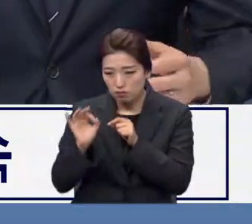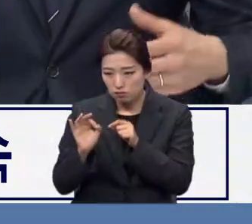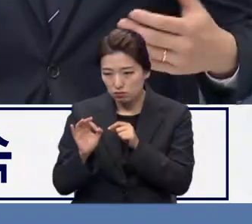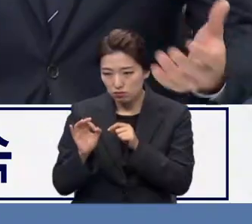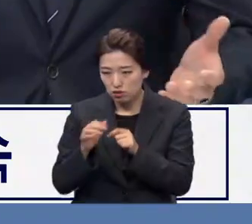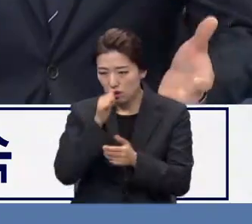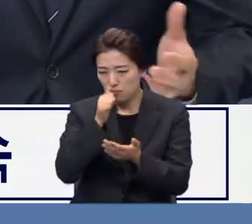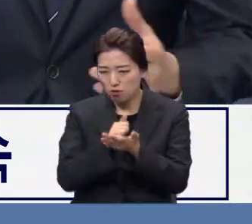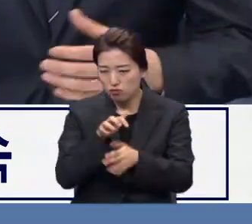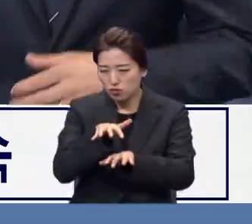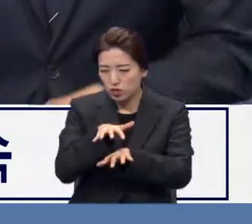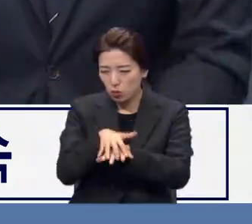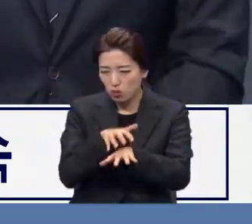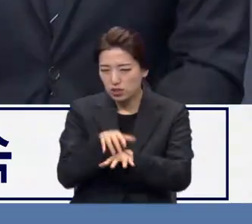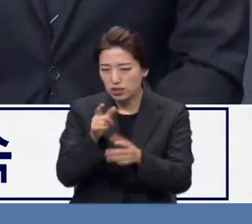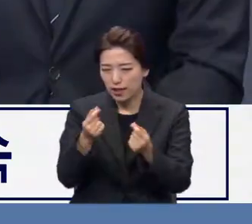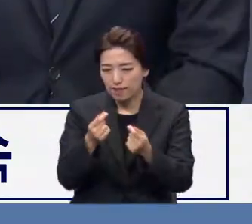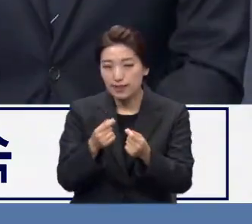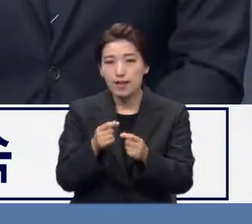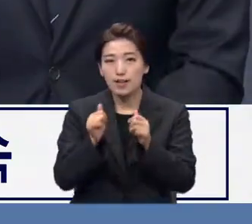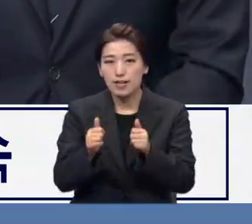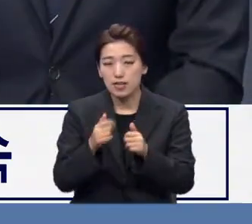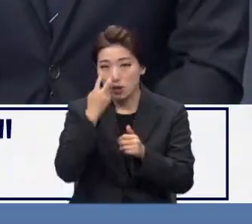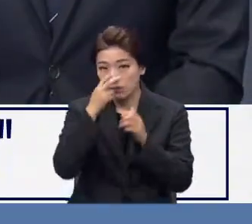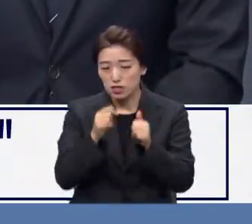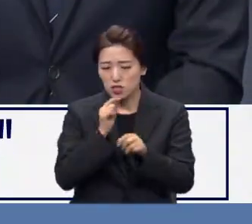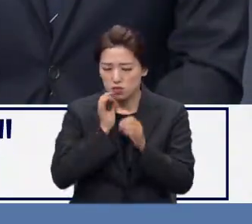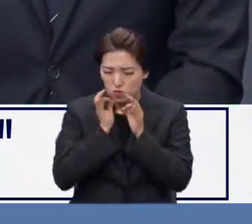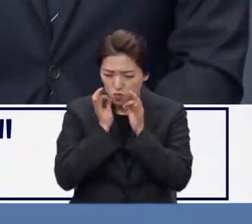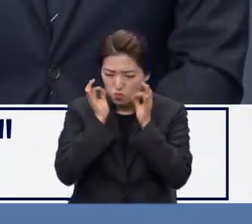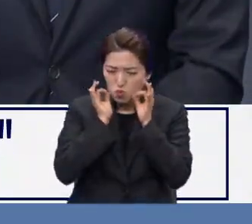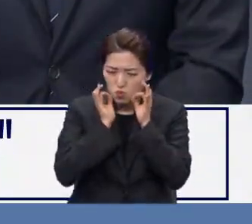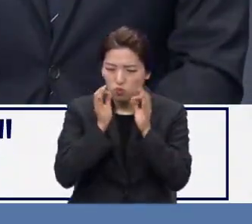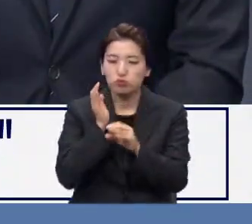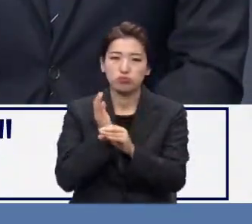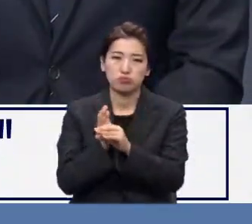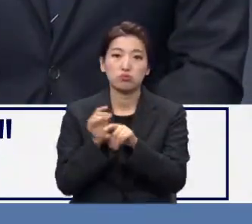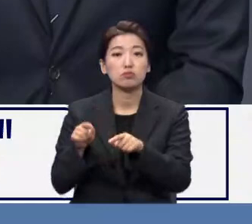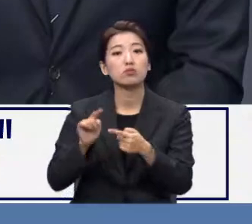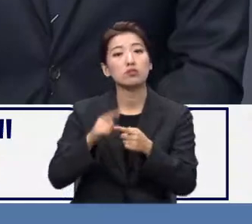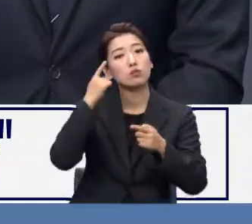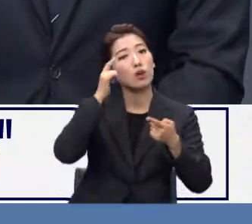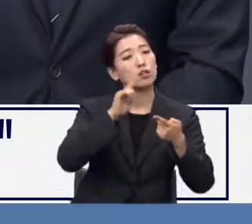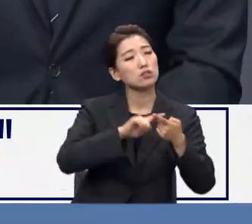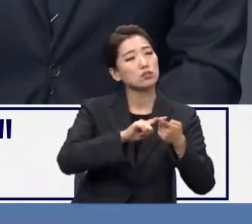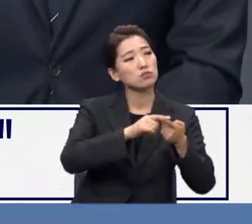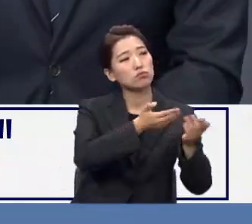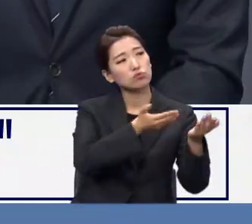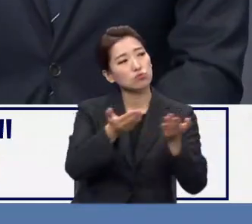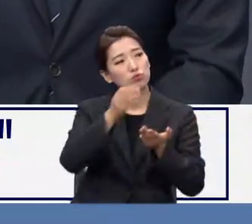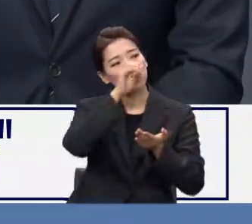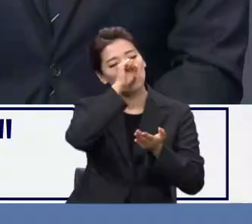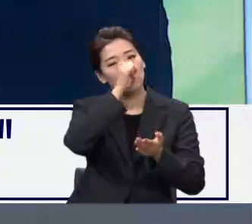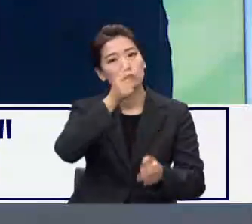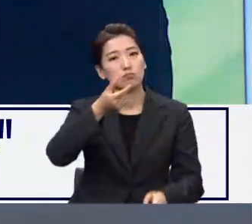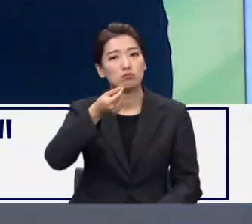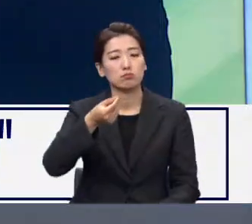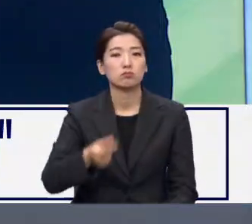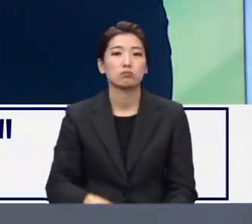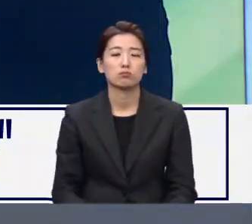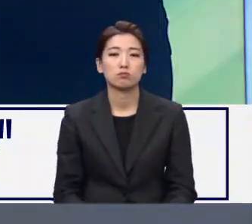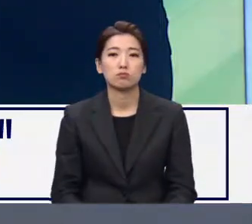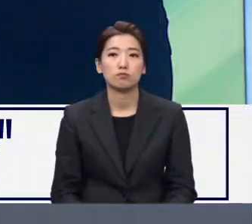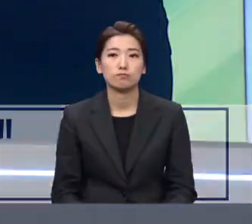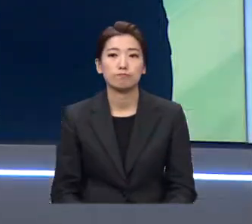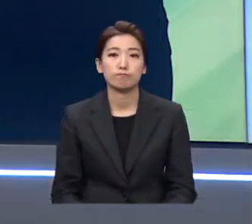하는 노력도 하고 있습니다 그런 것과 관련해서도 관심을 가지시는게 맞지 않나 싶습니다네 사실이 사건 말고